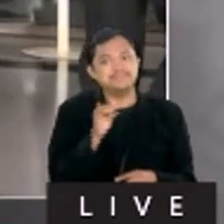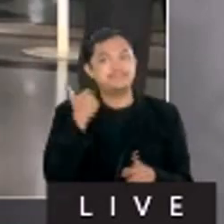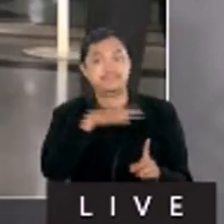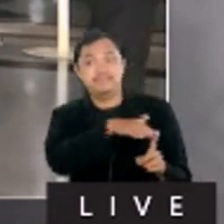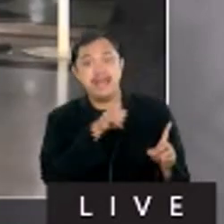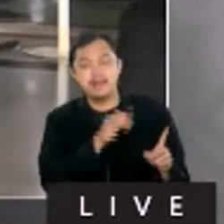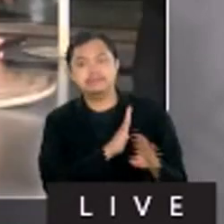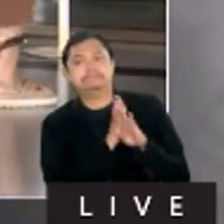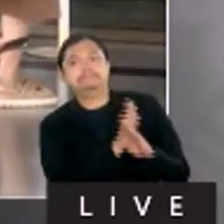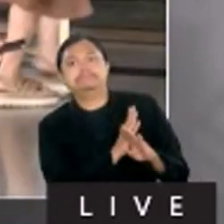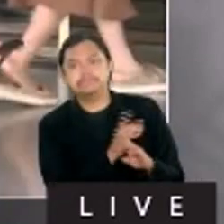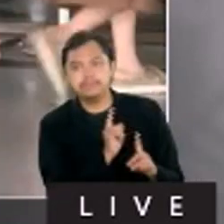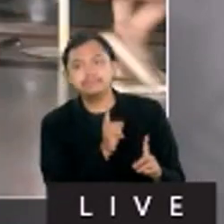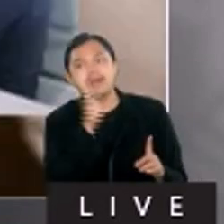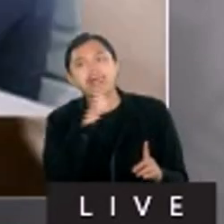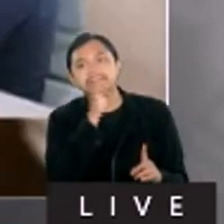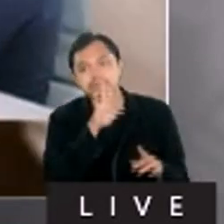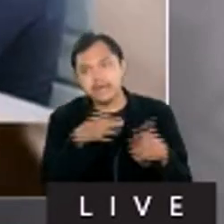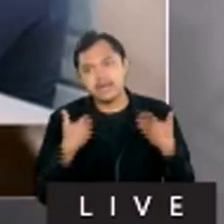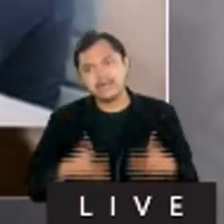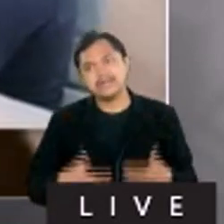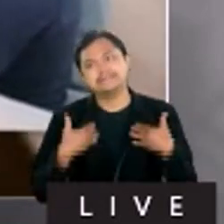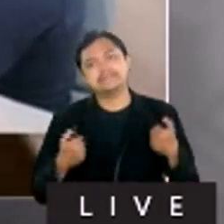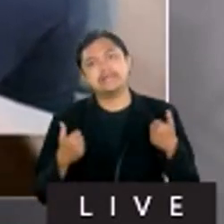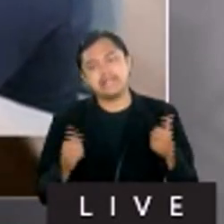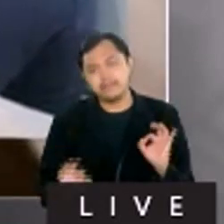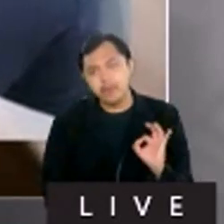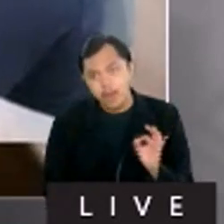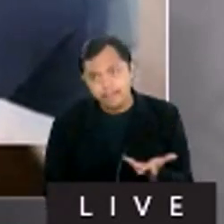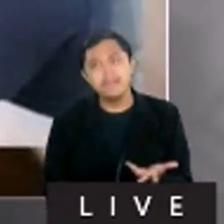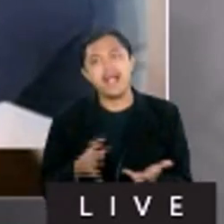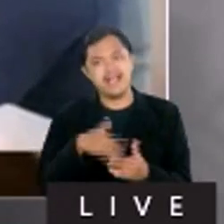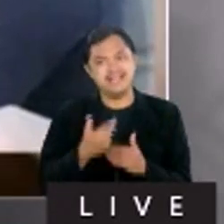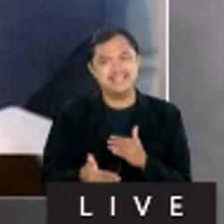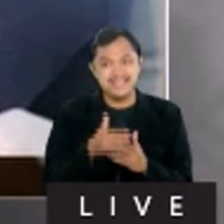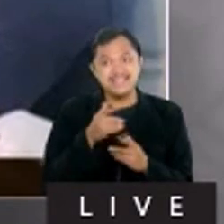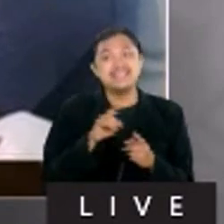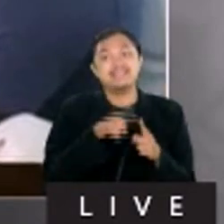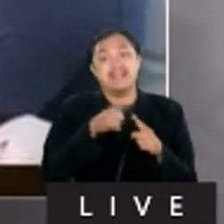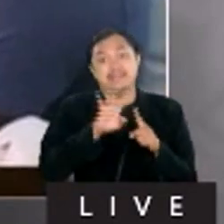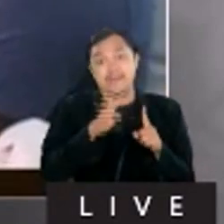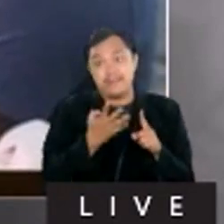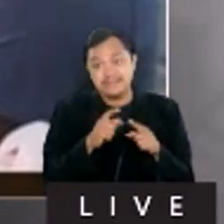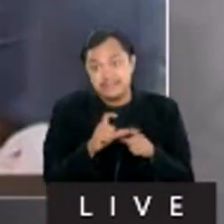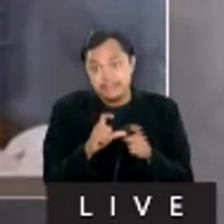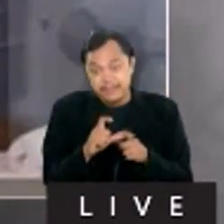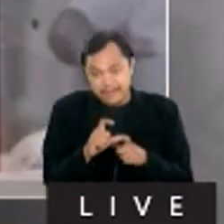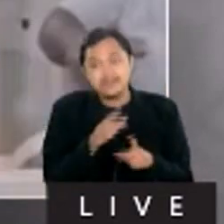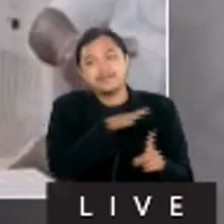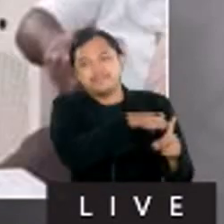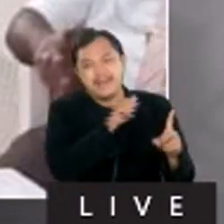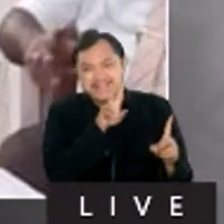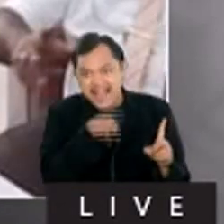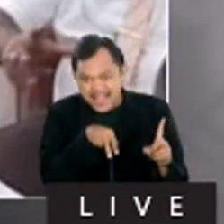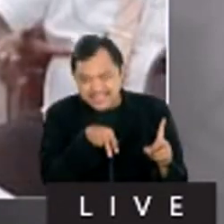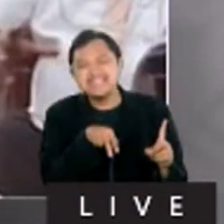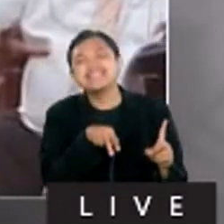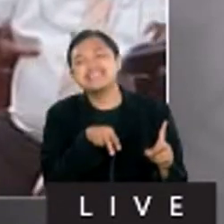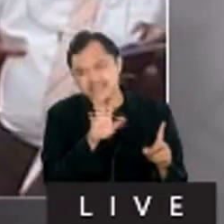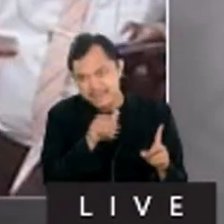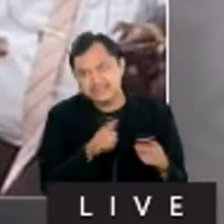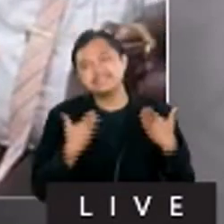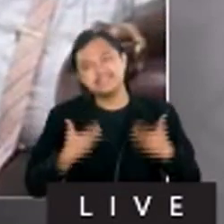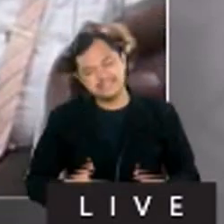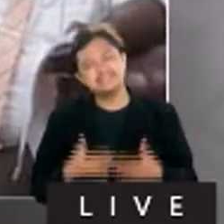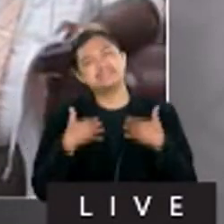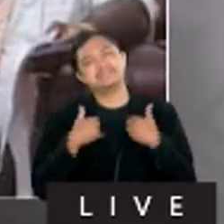bahwa kondisi kesehatannya belum membaik. Kemudian pada tanggal 14 September sempat ada upaya dari kuasa hukum Lukas NMB untuk